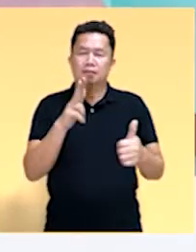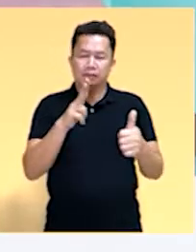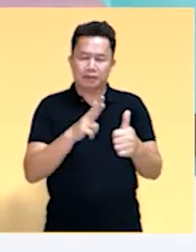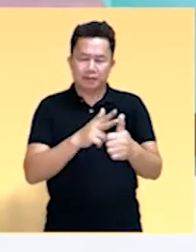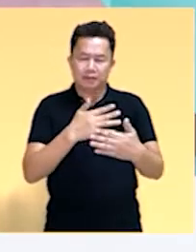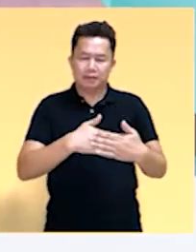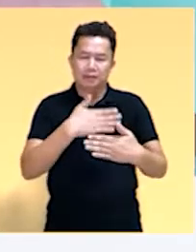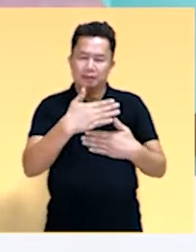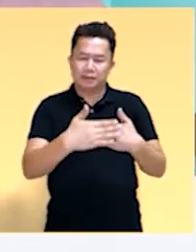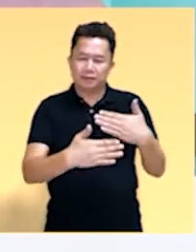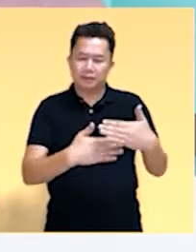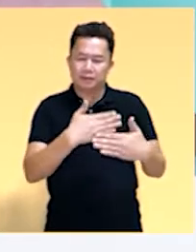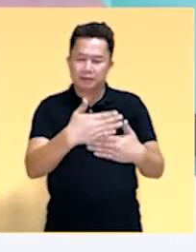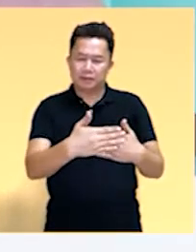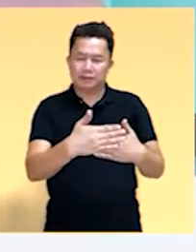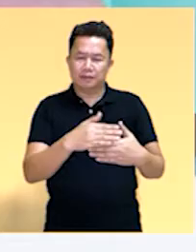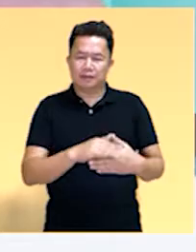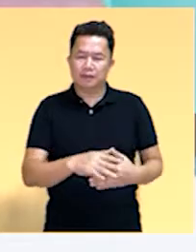Ikatlong hakbang.